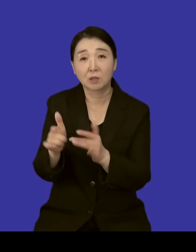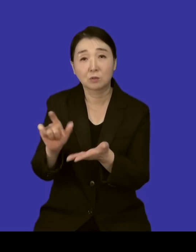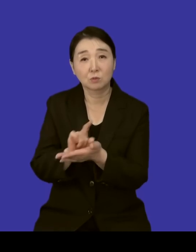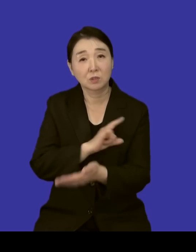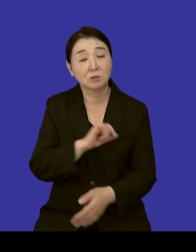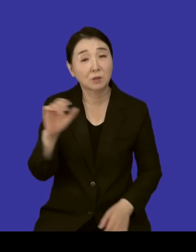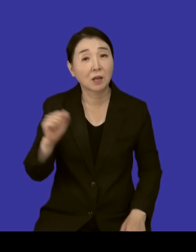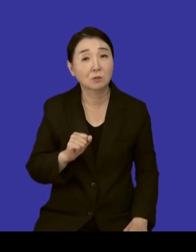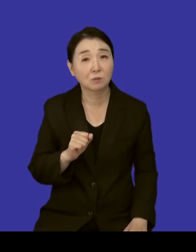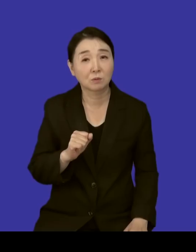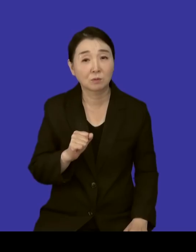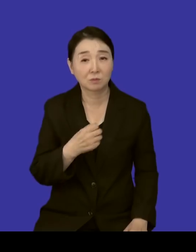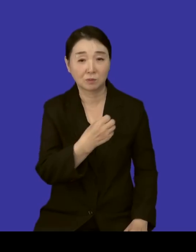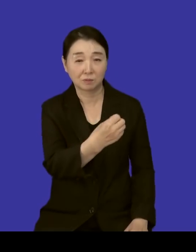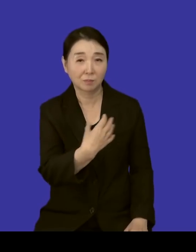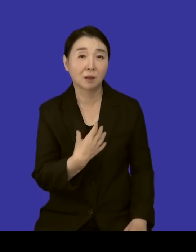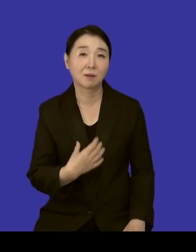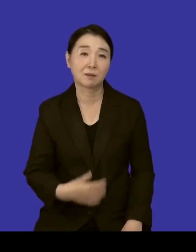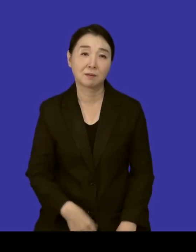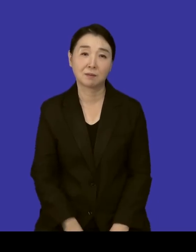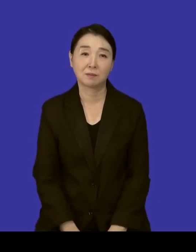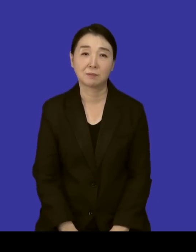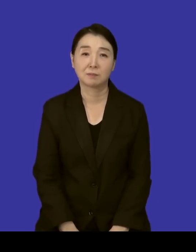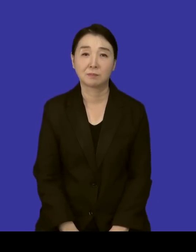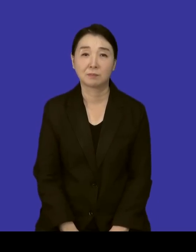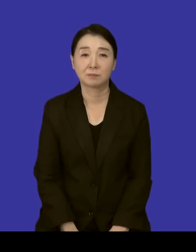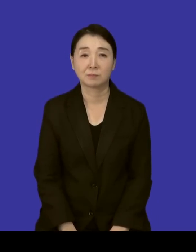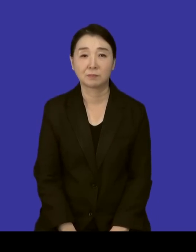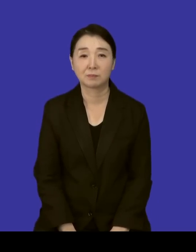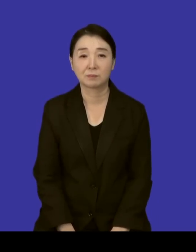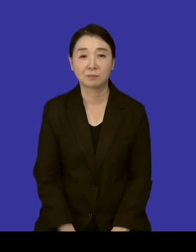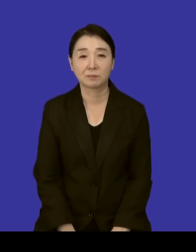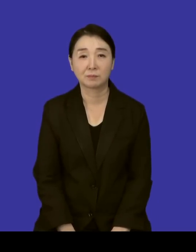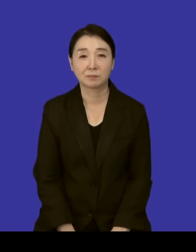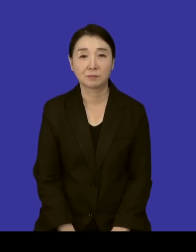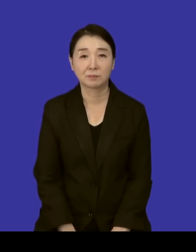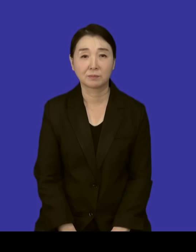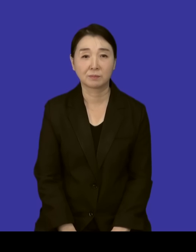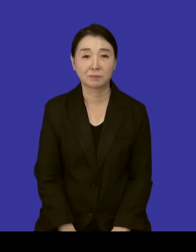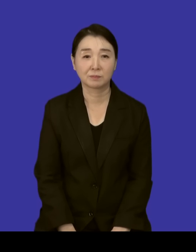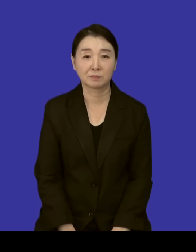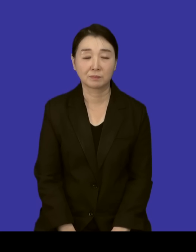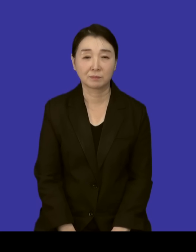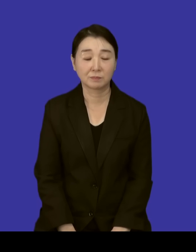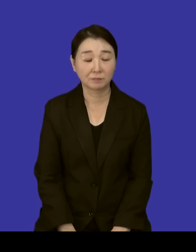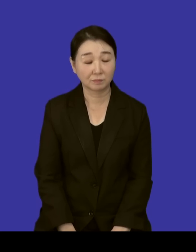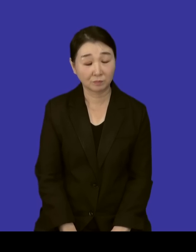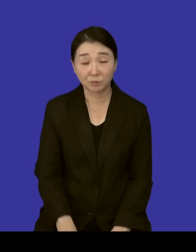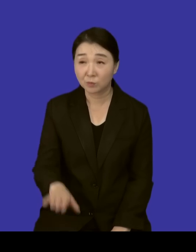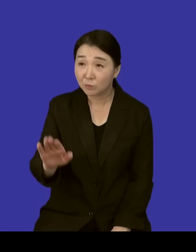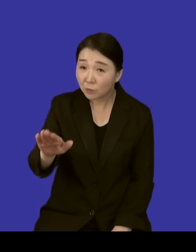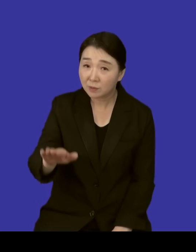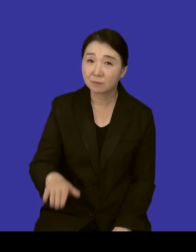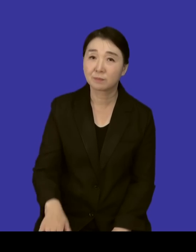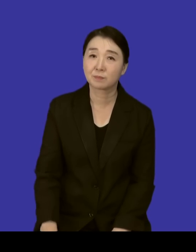이름으로요. 이렇게 대답을 하는 거예요, 남편이. 그런데 목사님,